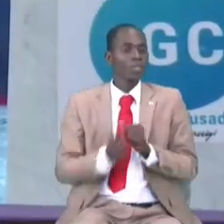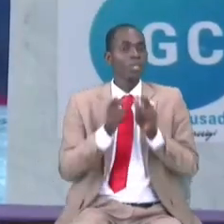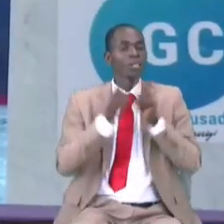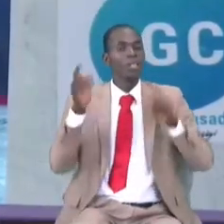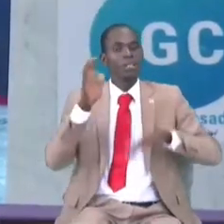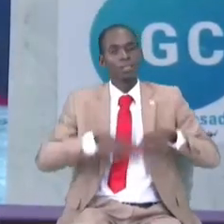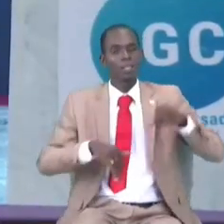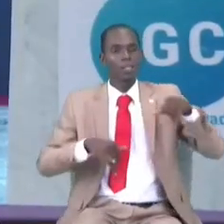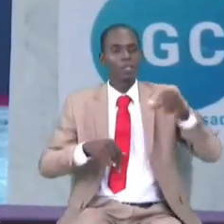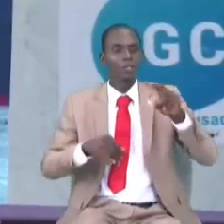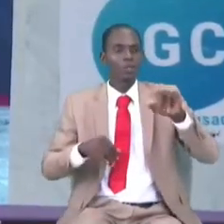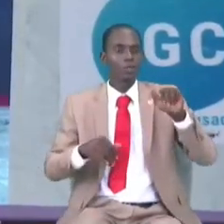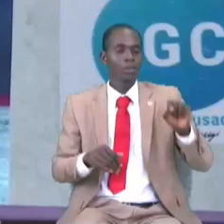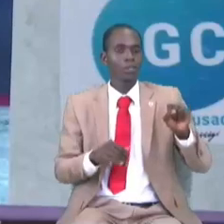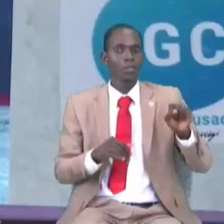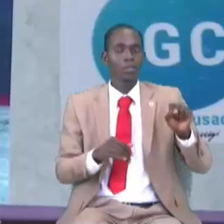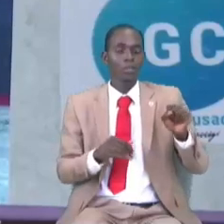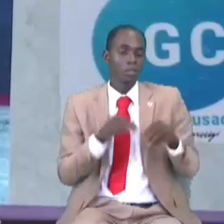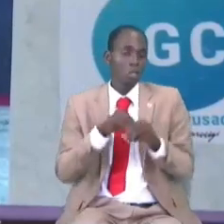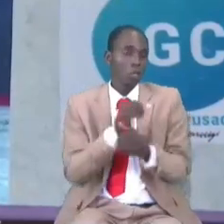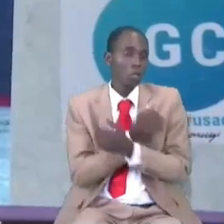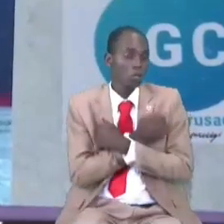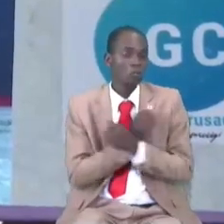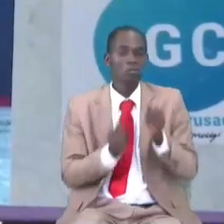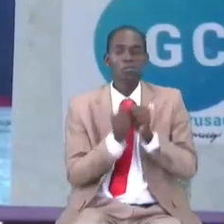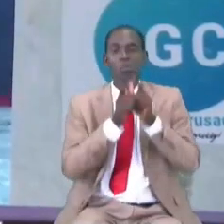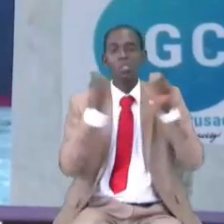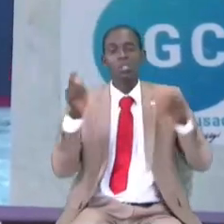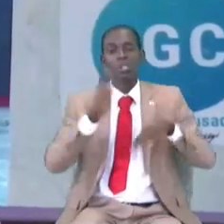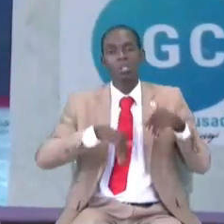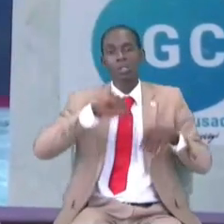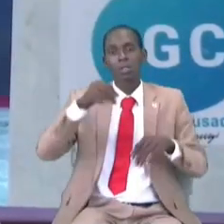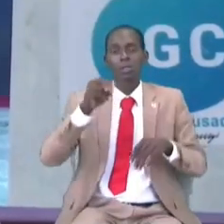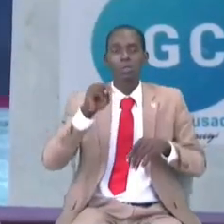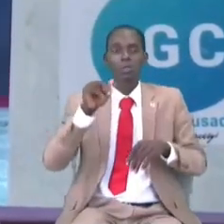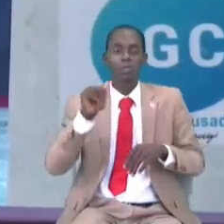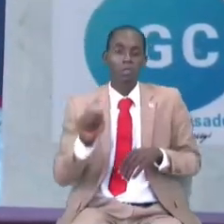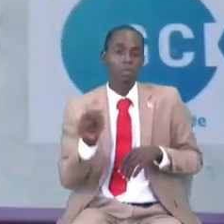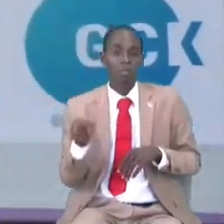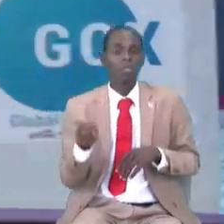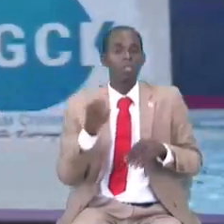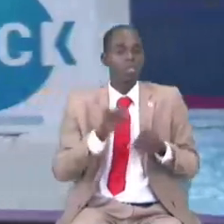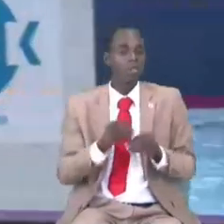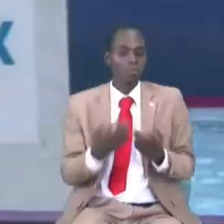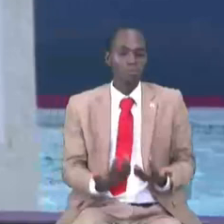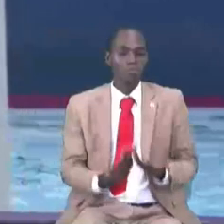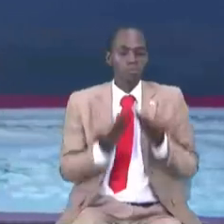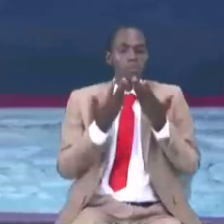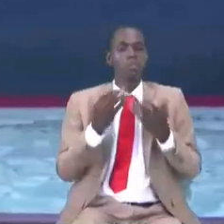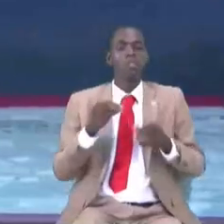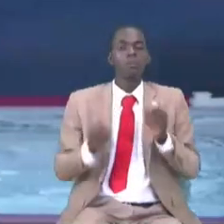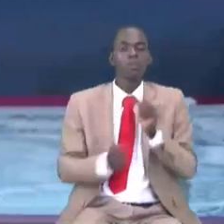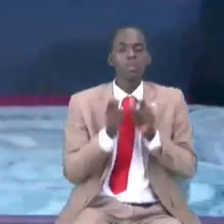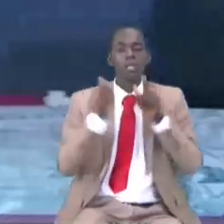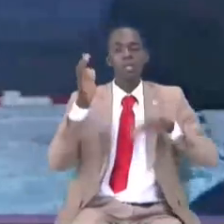Un amour plus grand que Jonas. Il s'est sacrifié plus grand que Jonas. Sa volonté à se sacrifier, plus grand